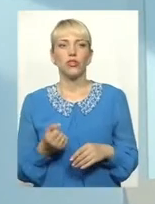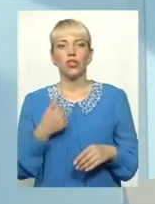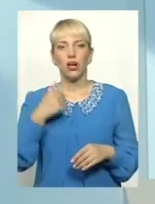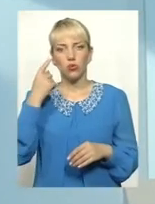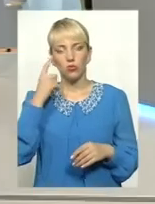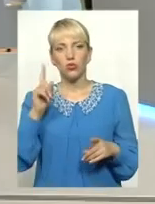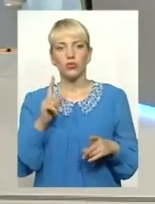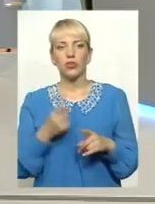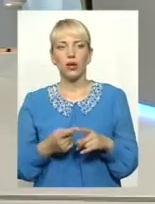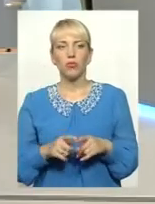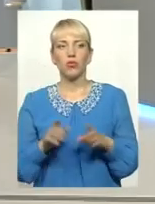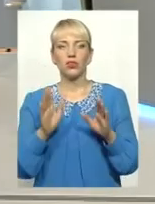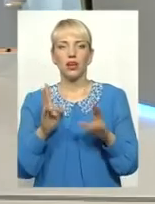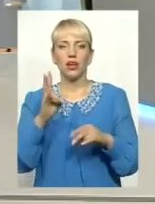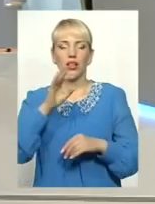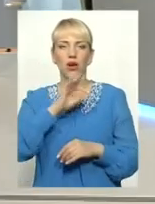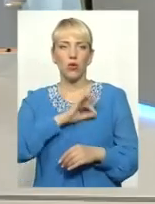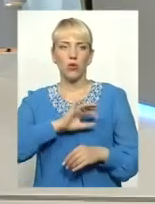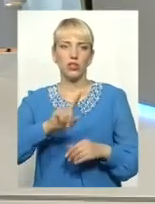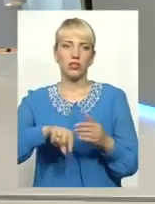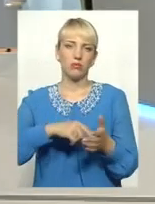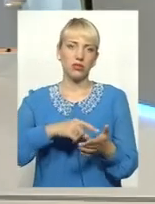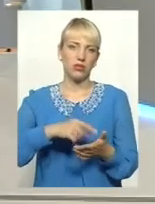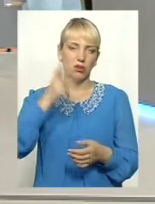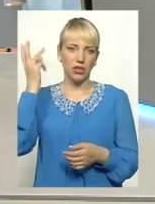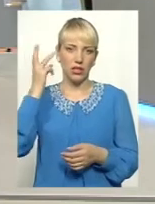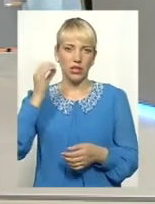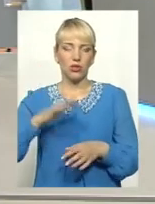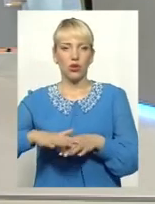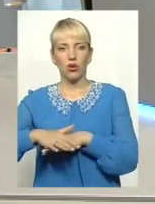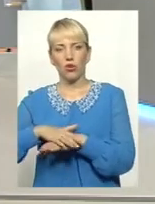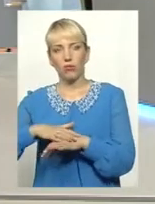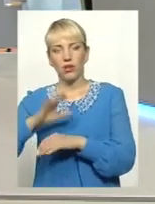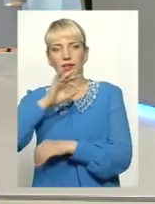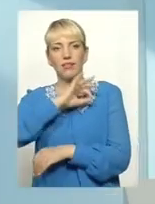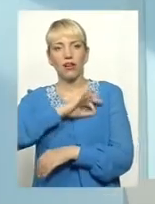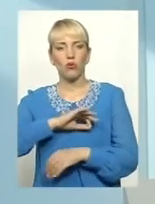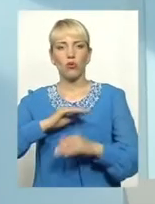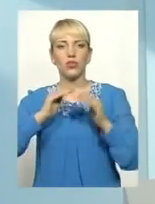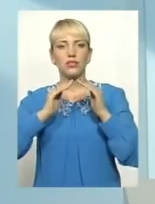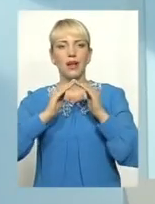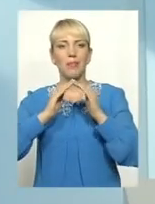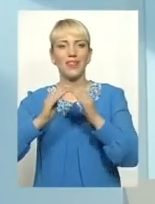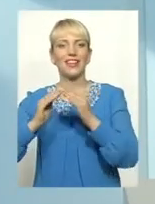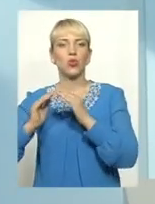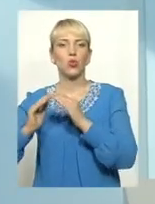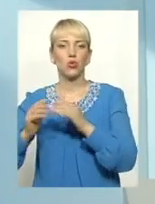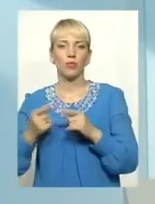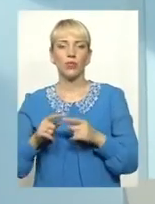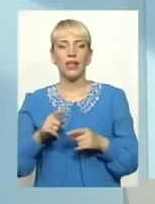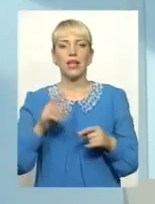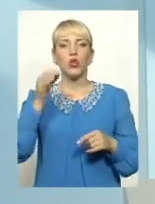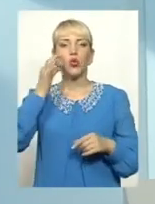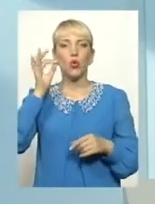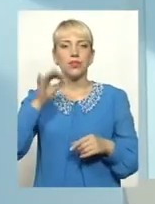тільки на користь як місту Хмельницькому, громаді, так і на користь притулку. Тобто досвід інших міст так само показує,